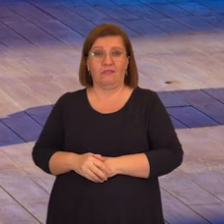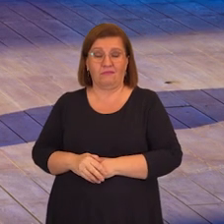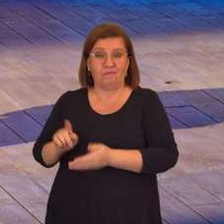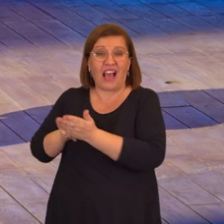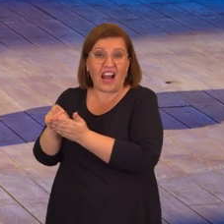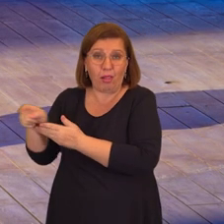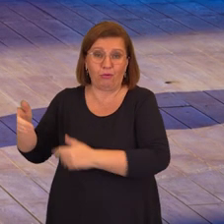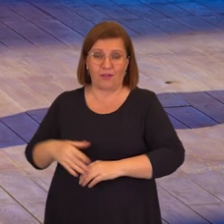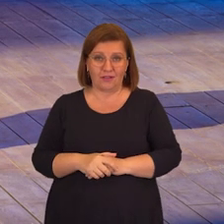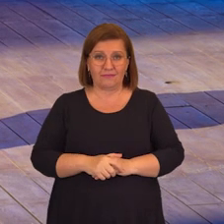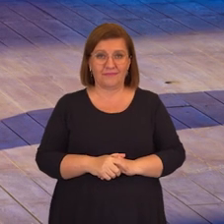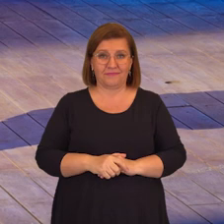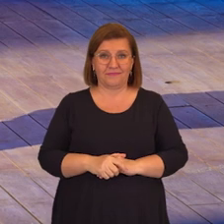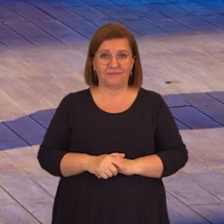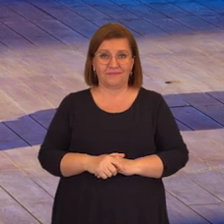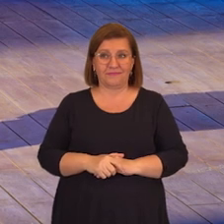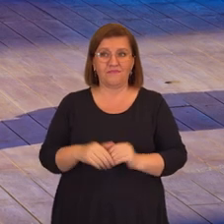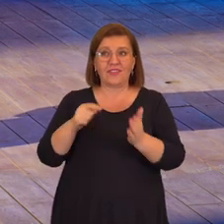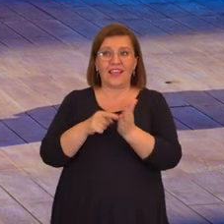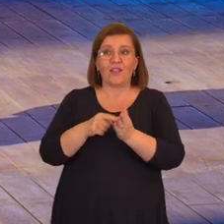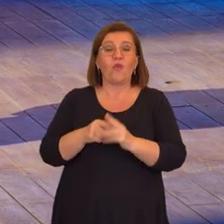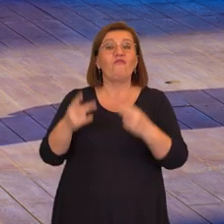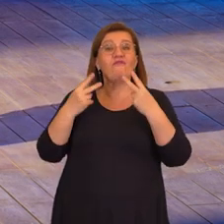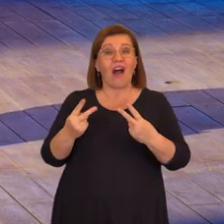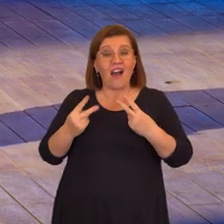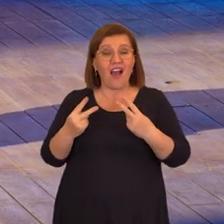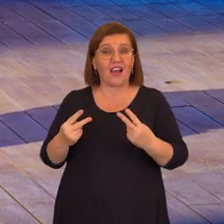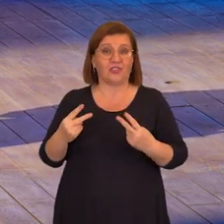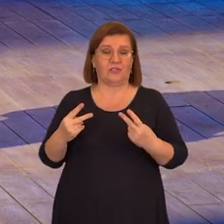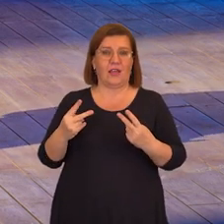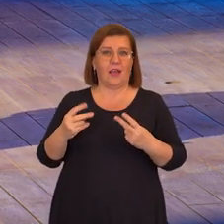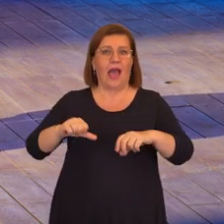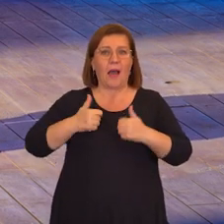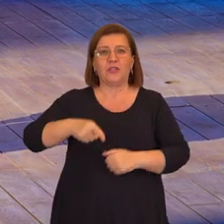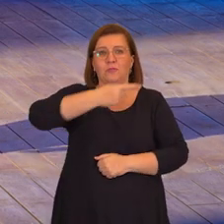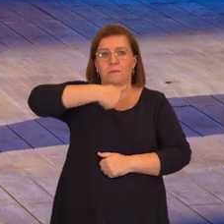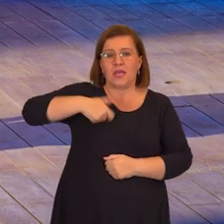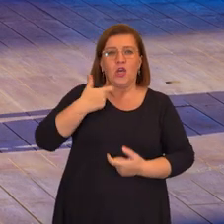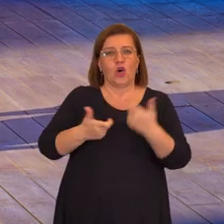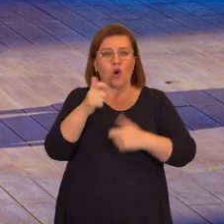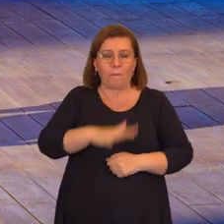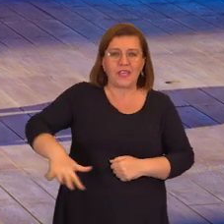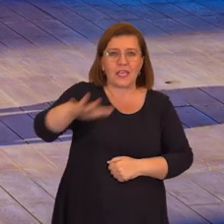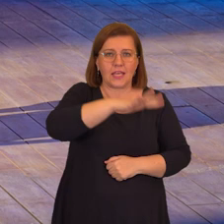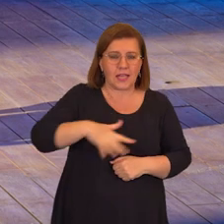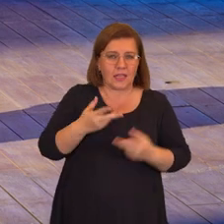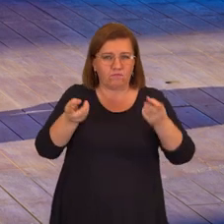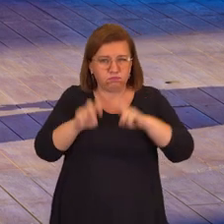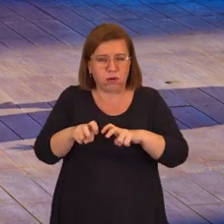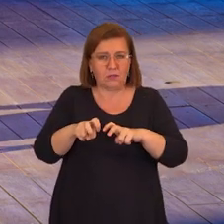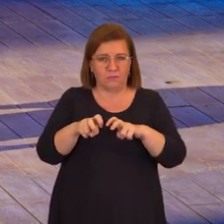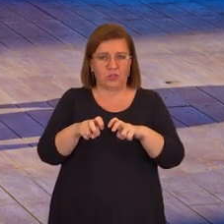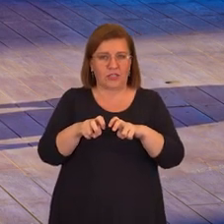Dlatego tak bardzo ważne jest, abyśmy tworzyli przestrzeń dla dialogu